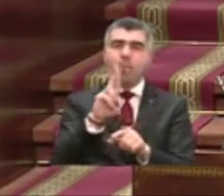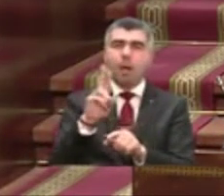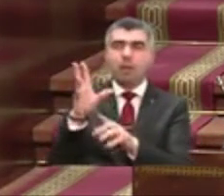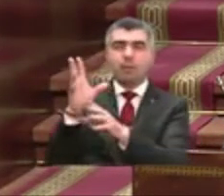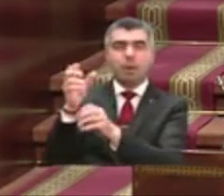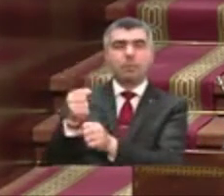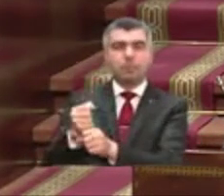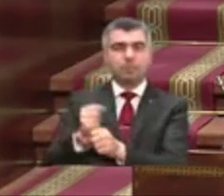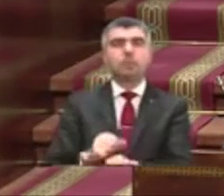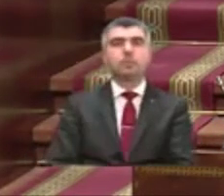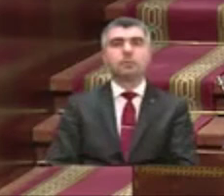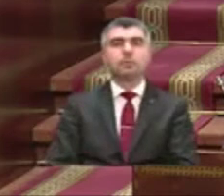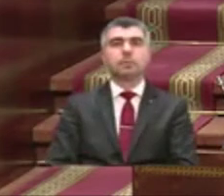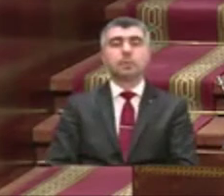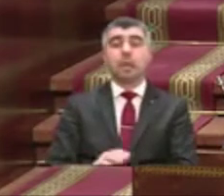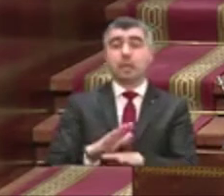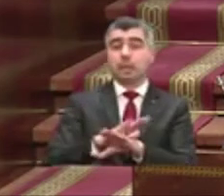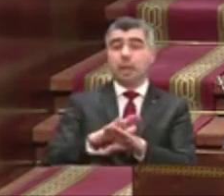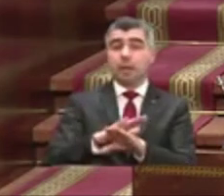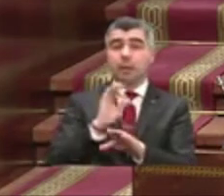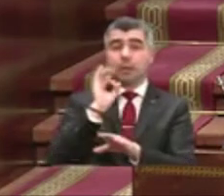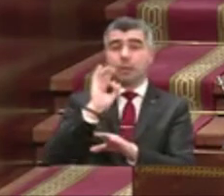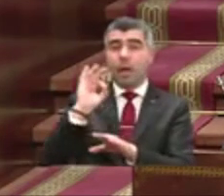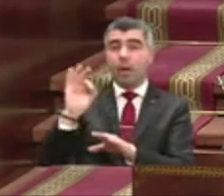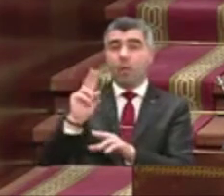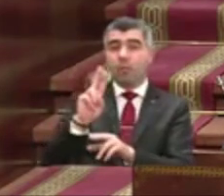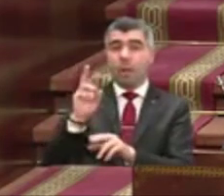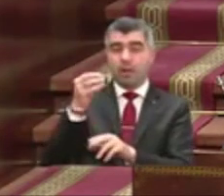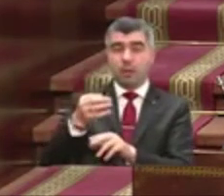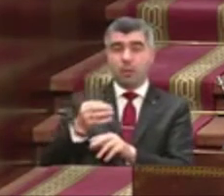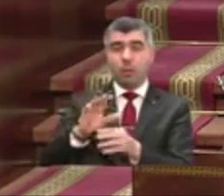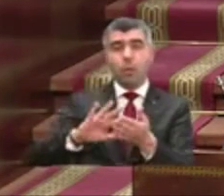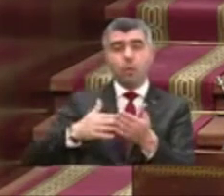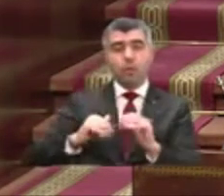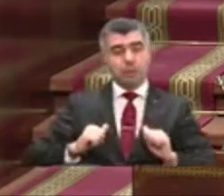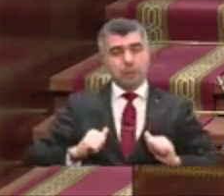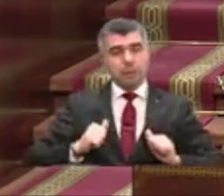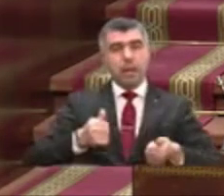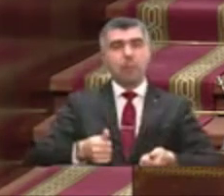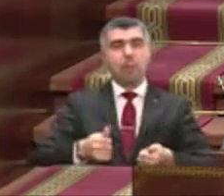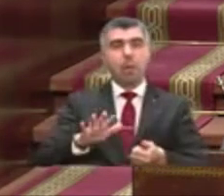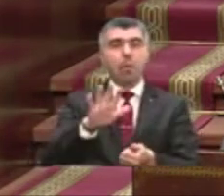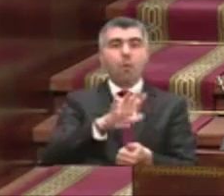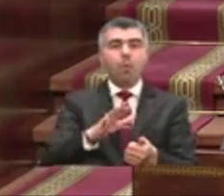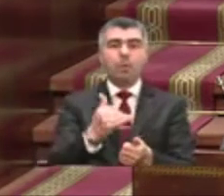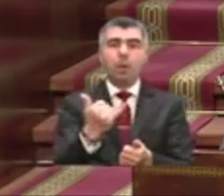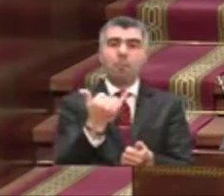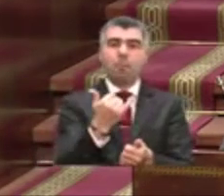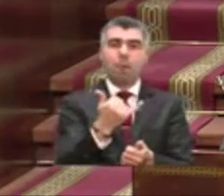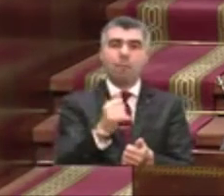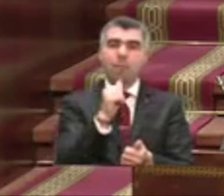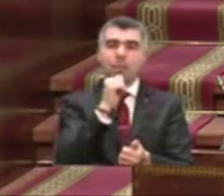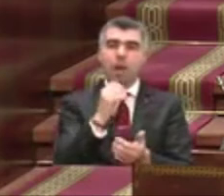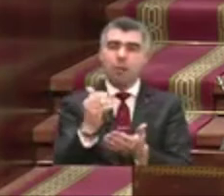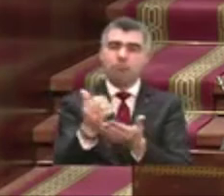الله، سياسة قوامها التعبئة القصوى والتدبير المحكم للموارد